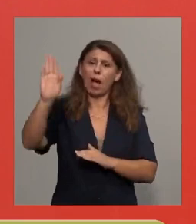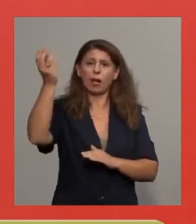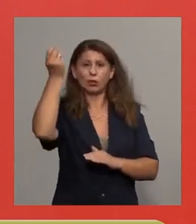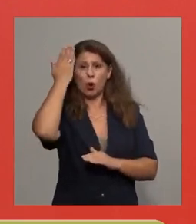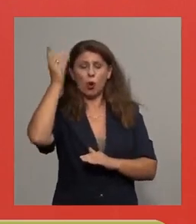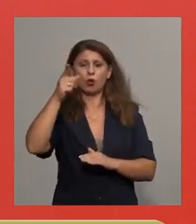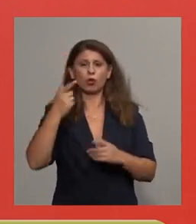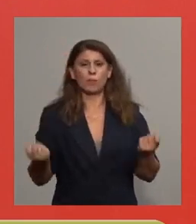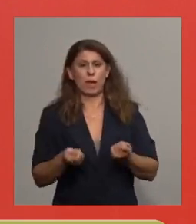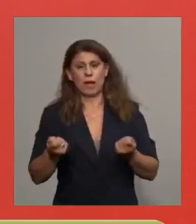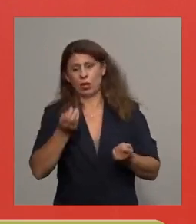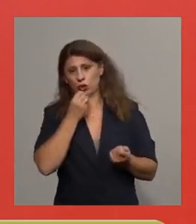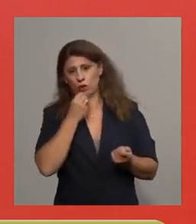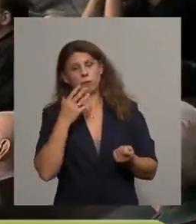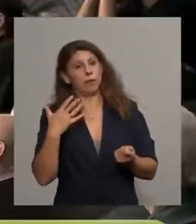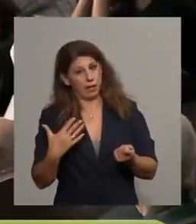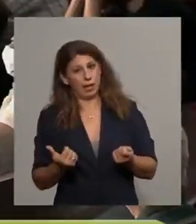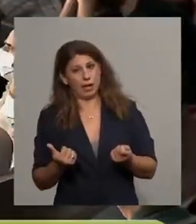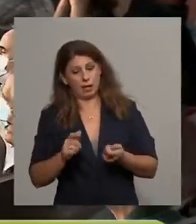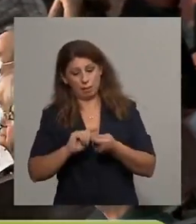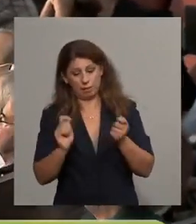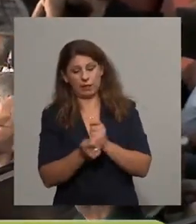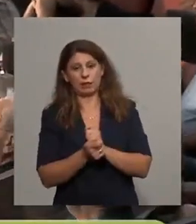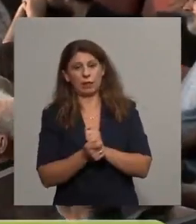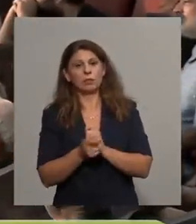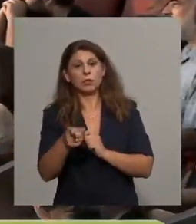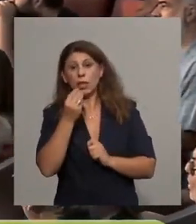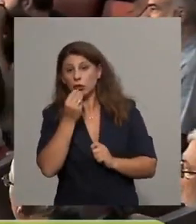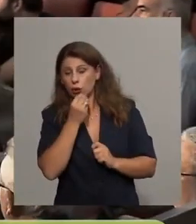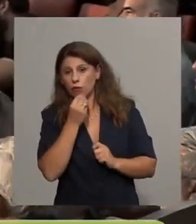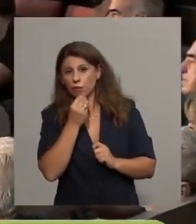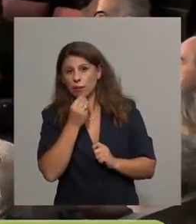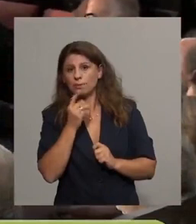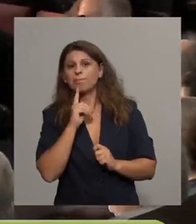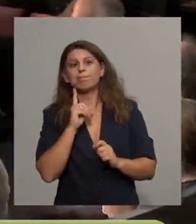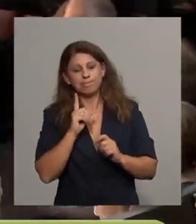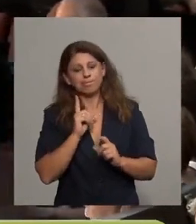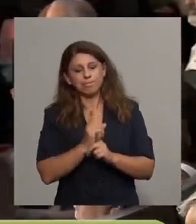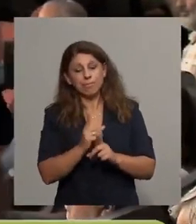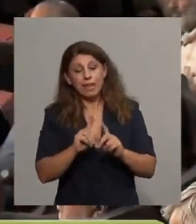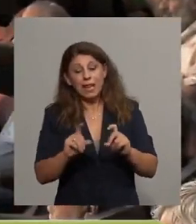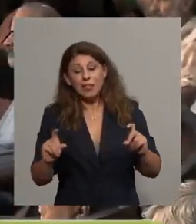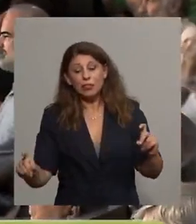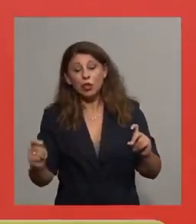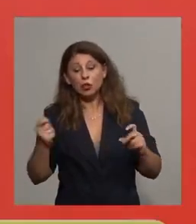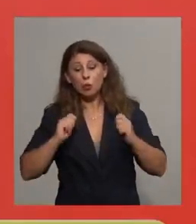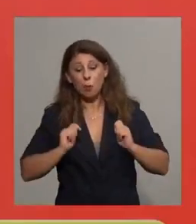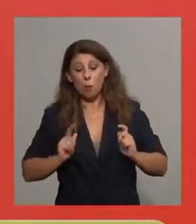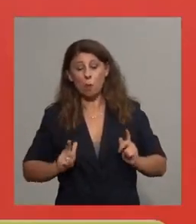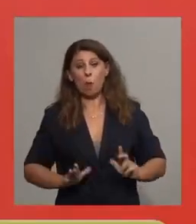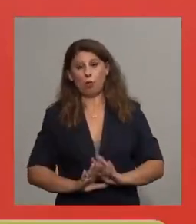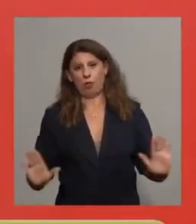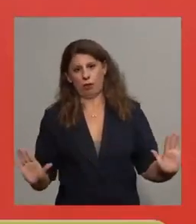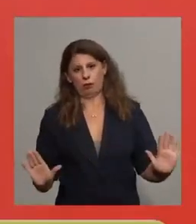της παραγωγής τροφίμων, έχει μετατρέψει και τα τρόφιμα σε είδος πολυτελείας.